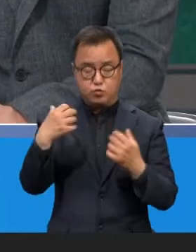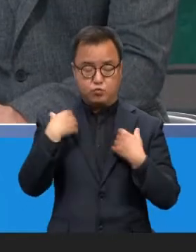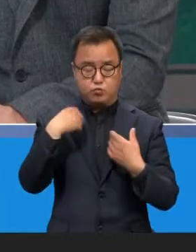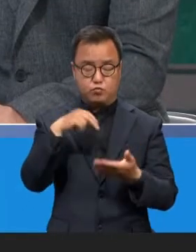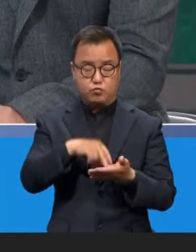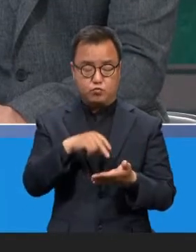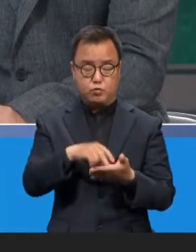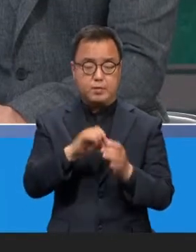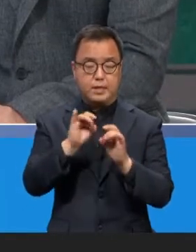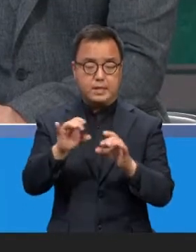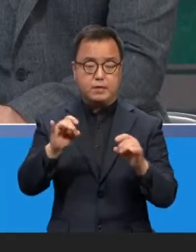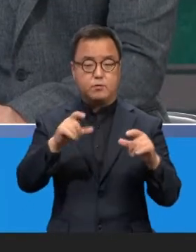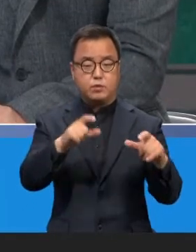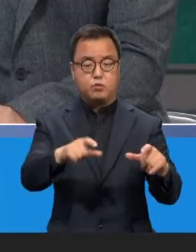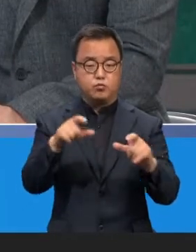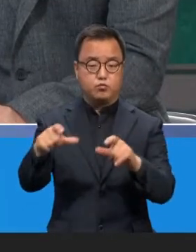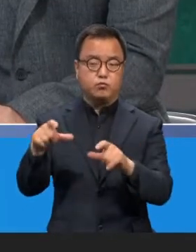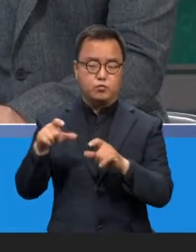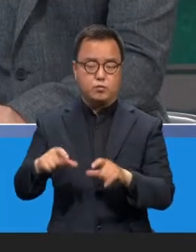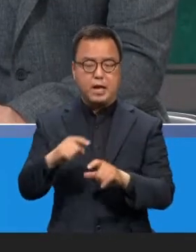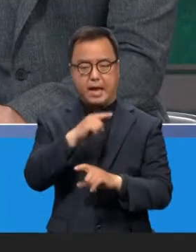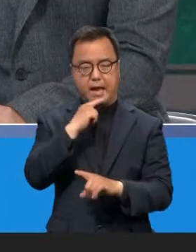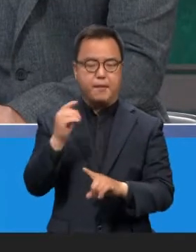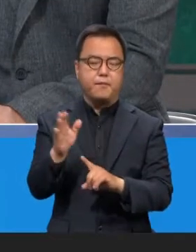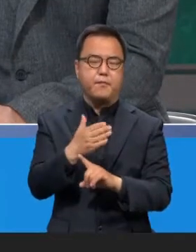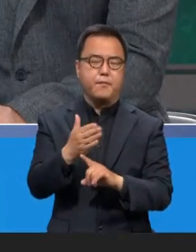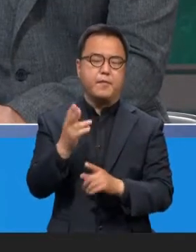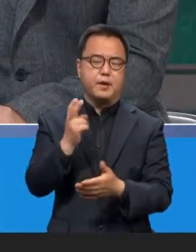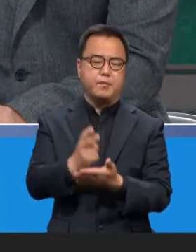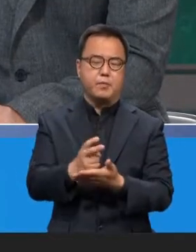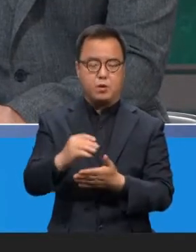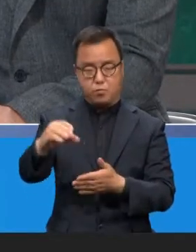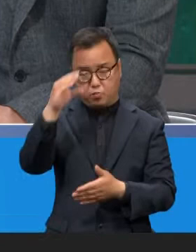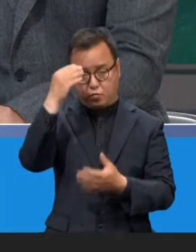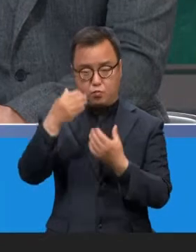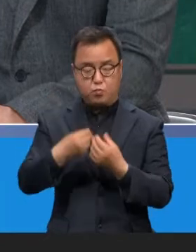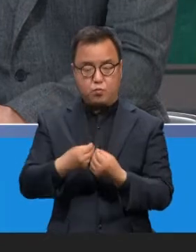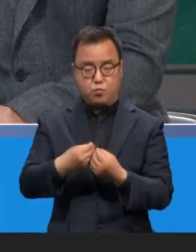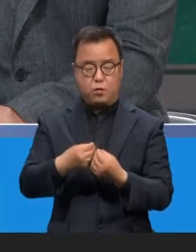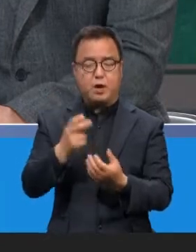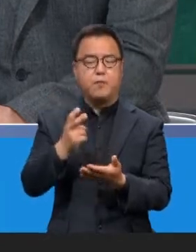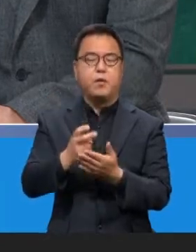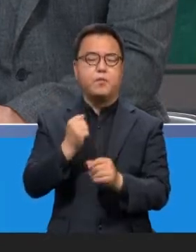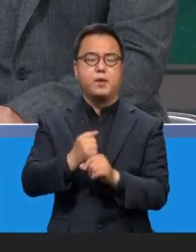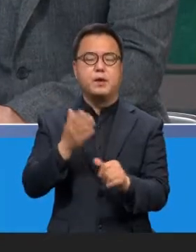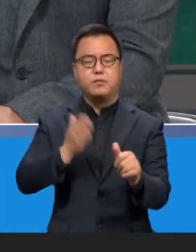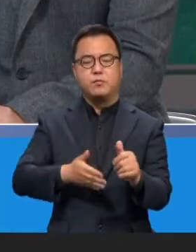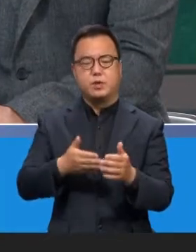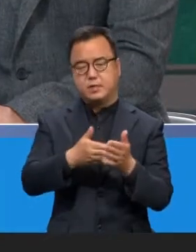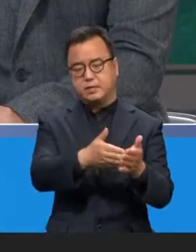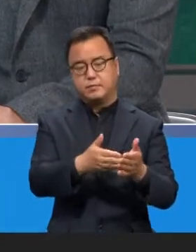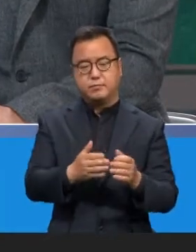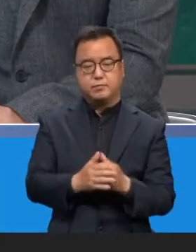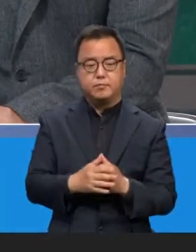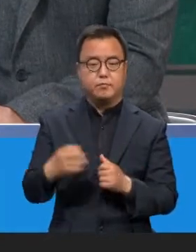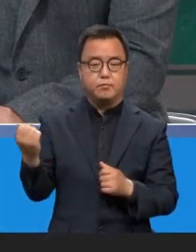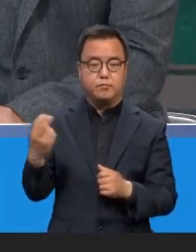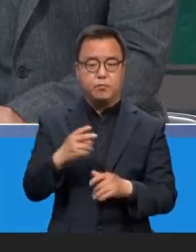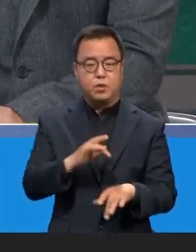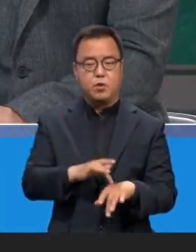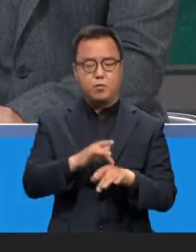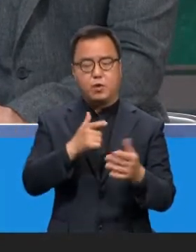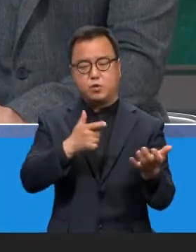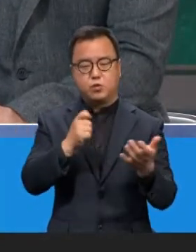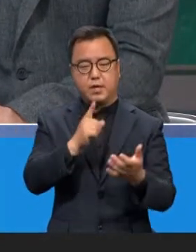추가 차용 할 수 있는 저 법의 무 대비되는 법안을 만들어 달라고 의회의 요청하기도 했습니다 예 또 이른바 유령 총 으로 불리는